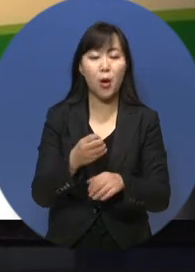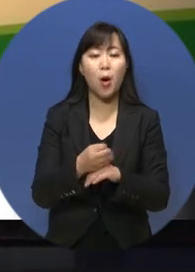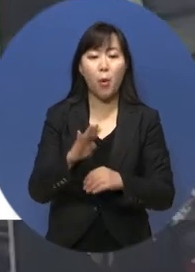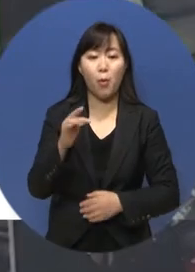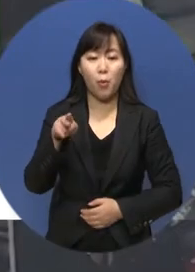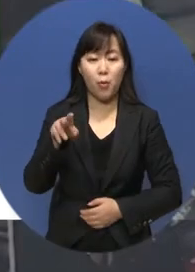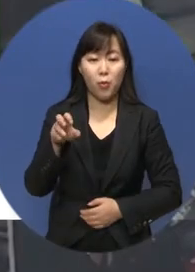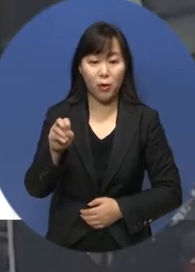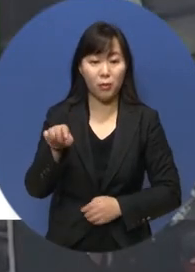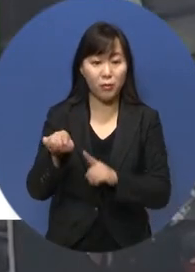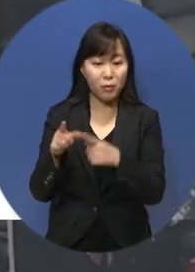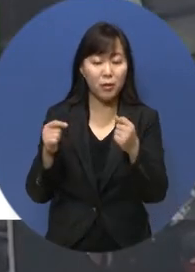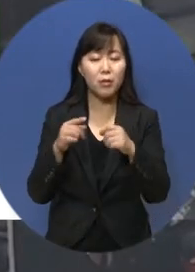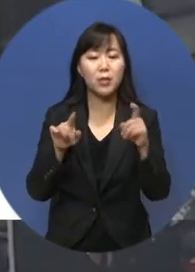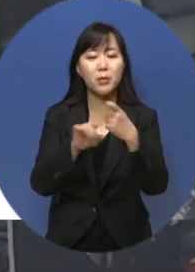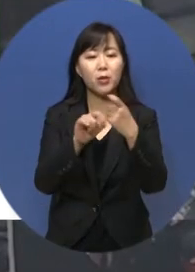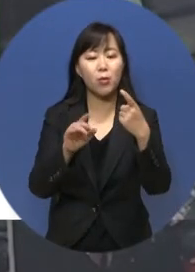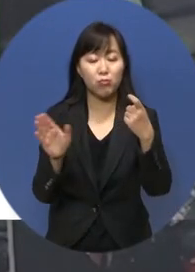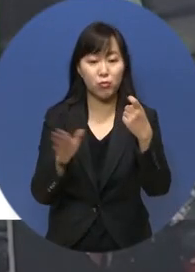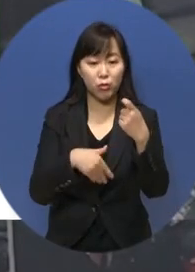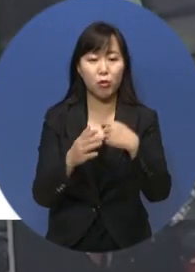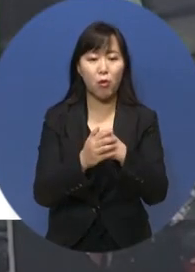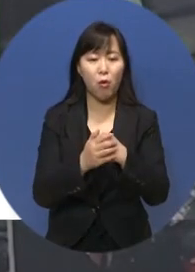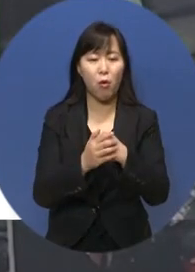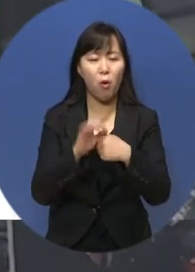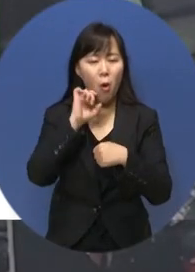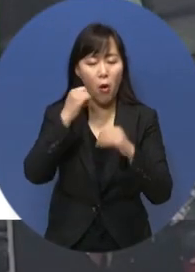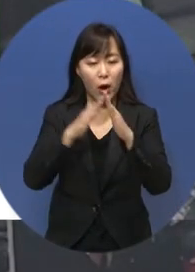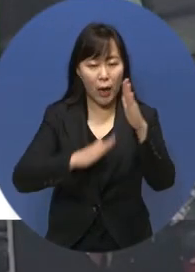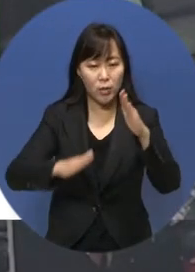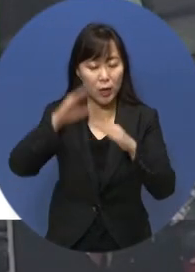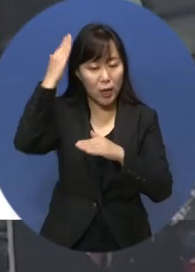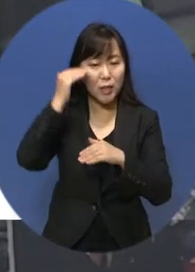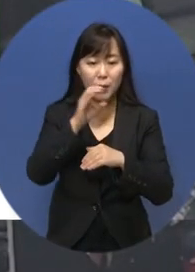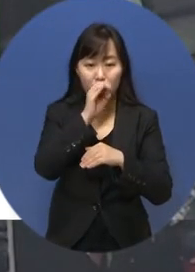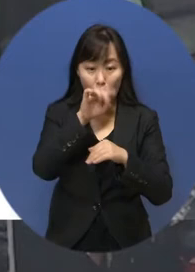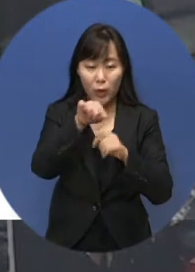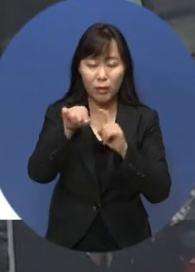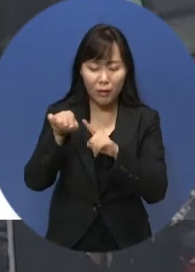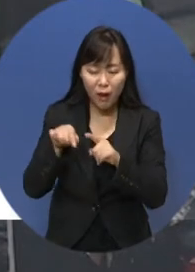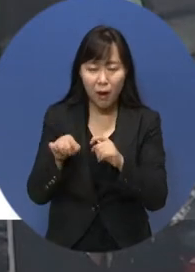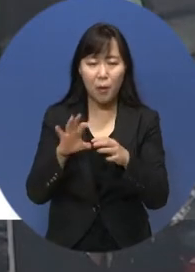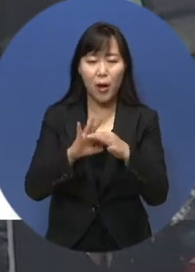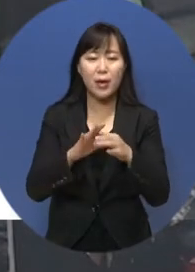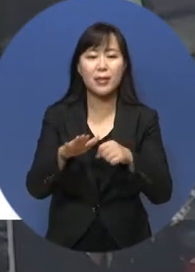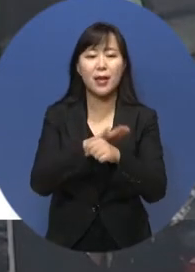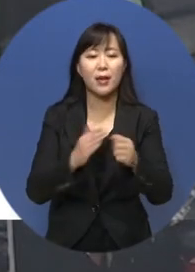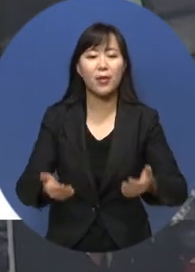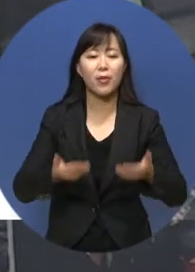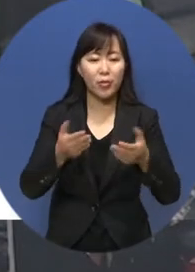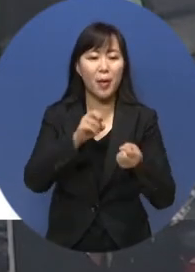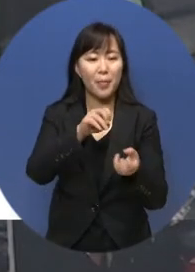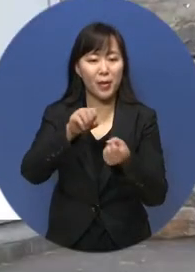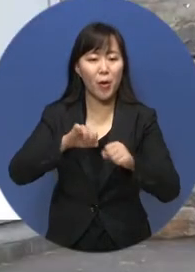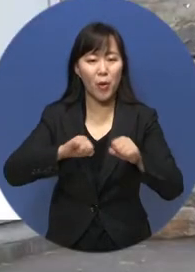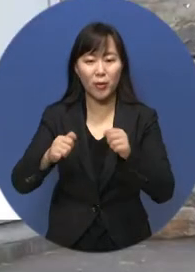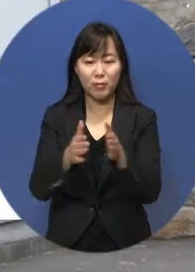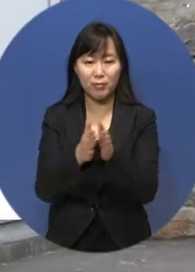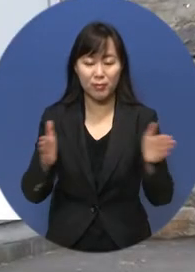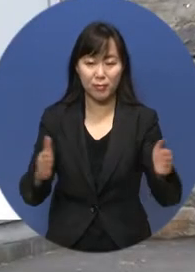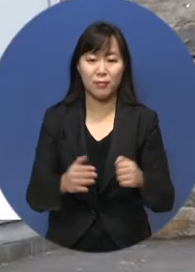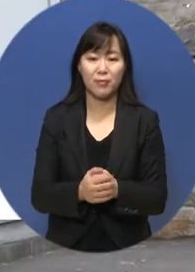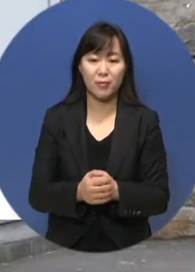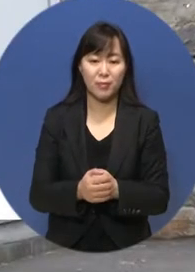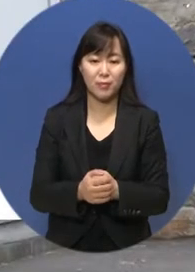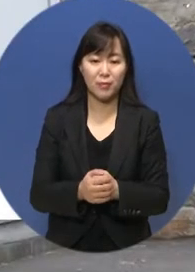11월부터 독거노인과 저소득 가정에 연탄을 지원하는 사랑의 연탄 배달 활동을 재개했습니다.